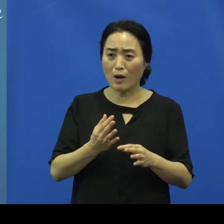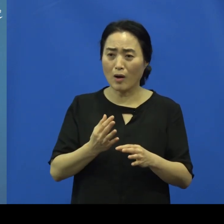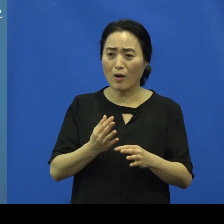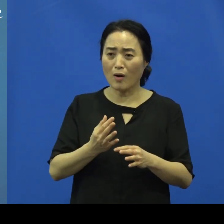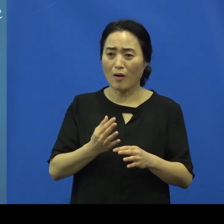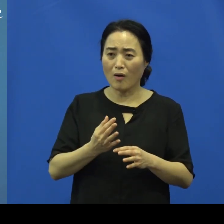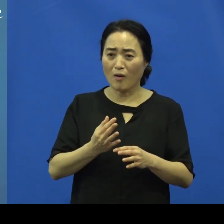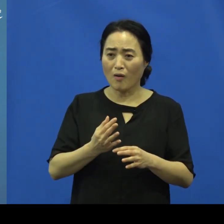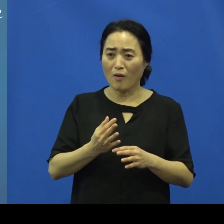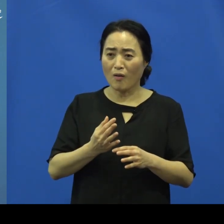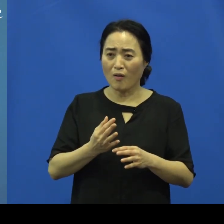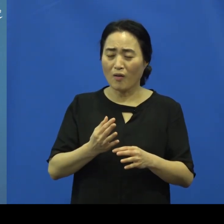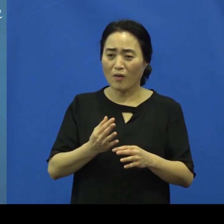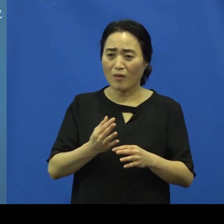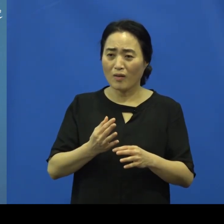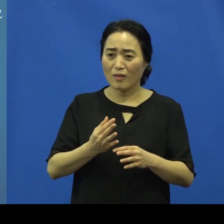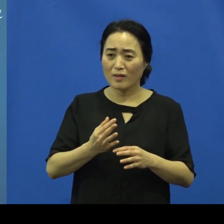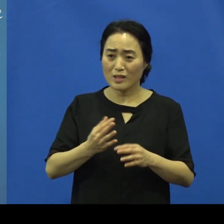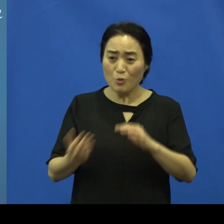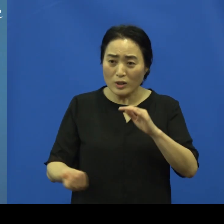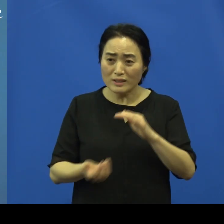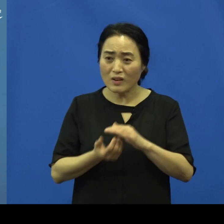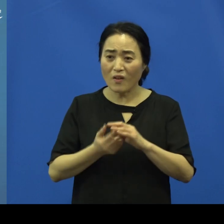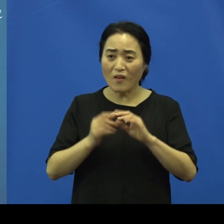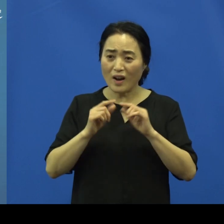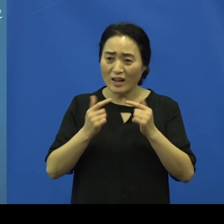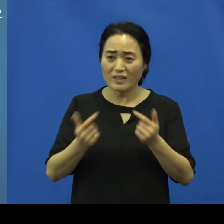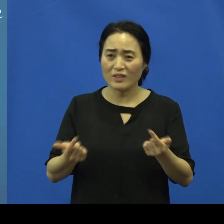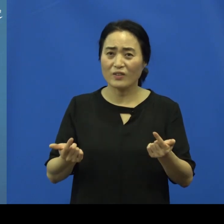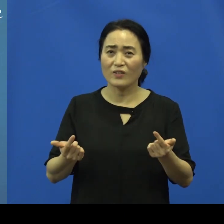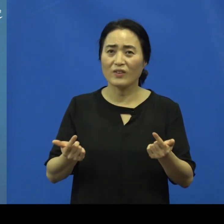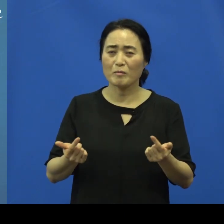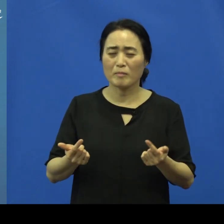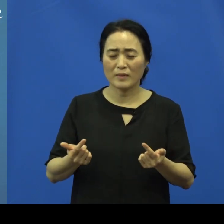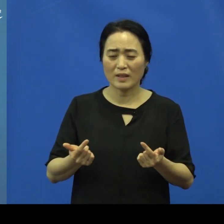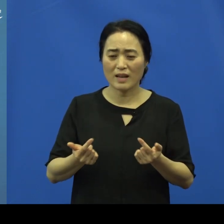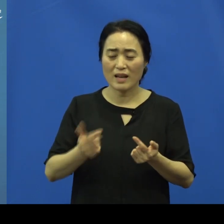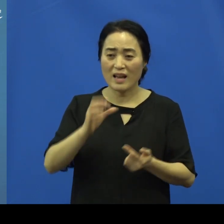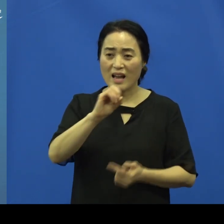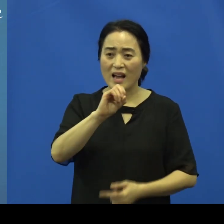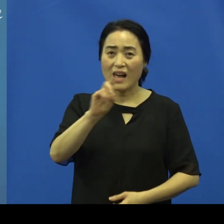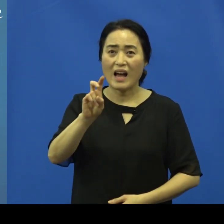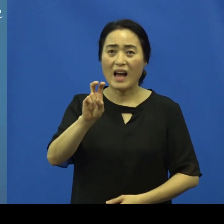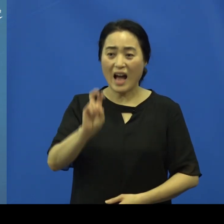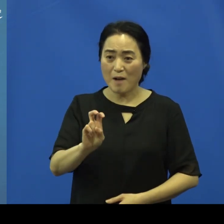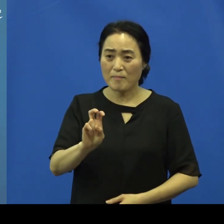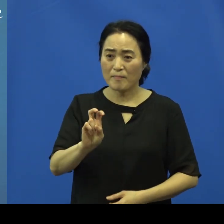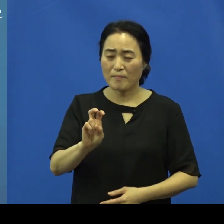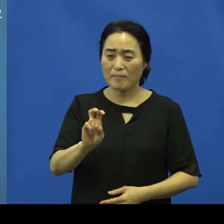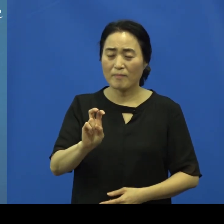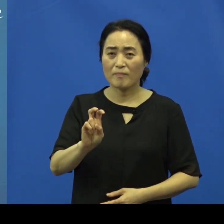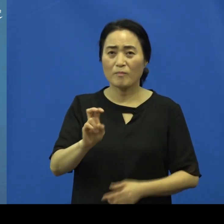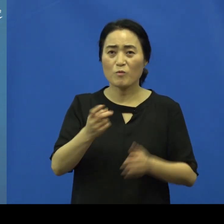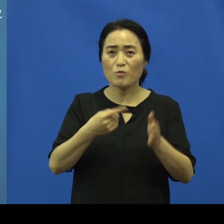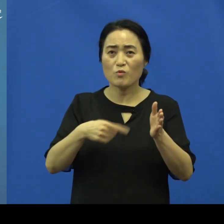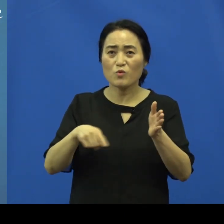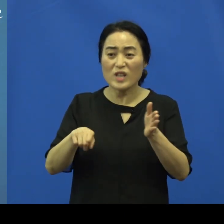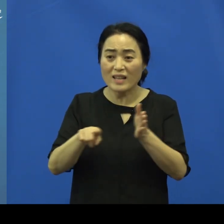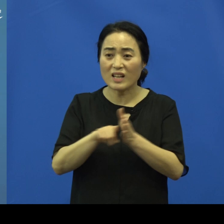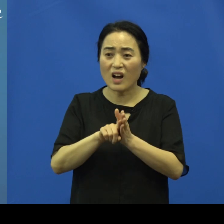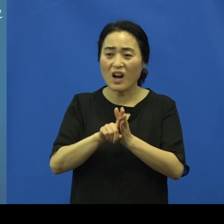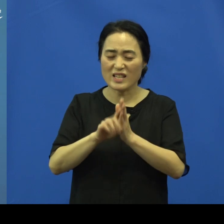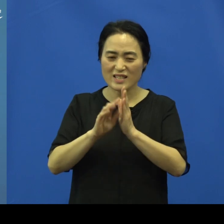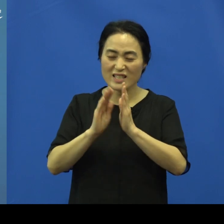쌓이면서, 그죠? 여러분, 암을 위해서 기도할 수 있는 담력이 만들어지려고 하면 무수한